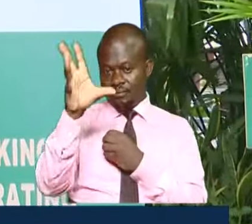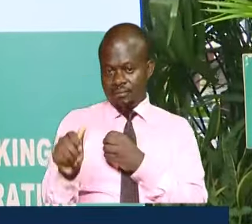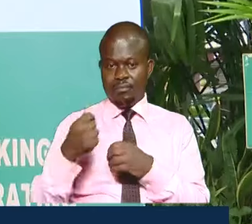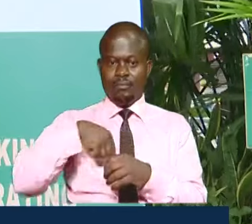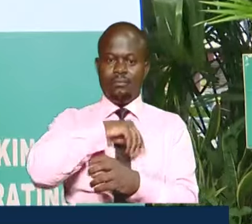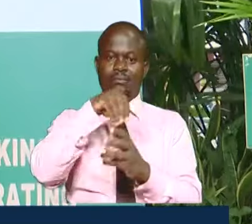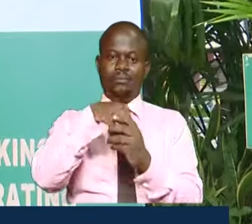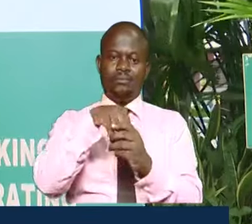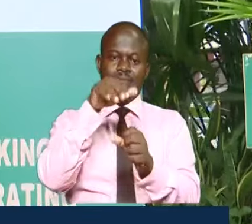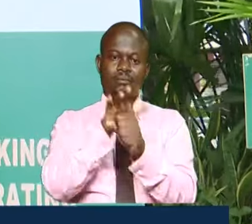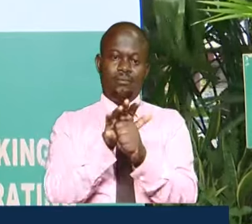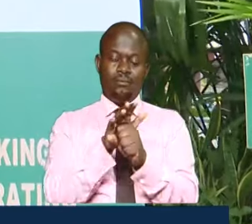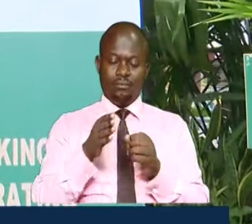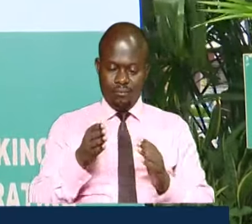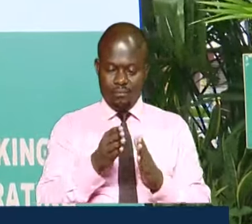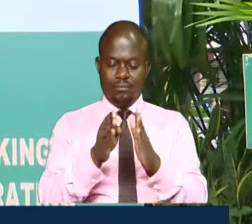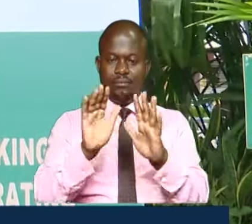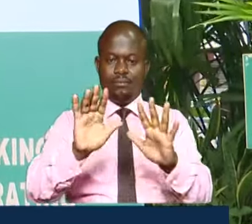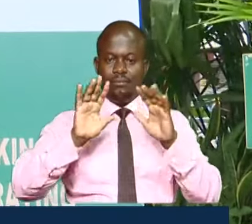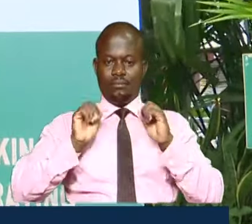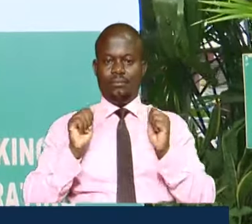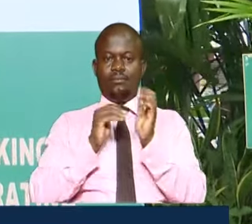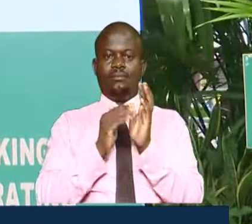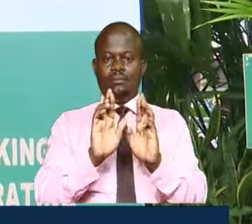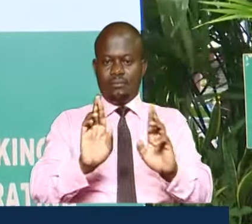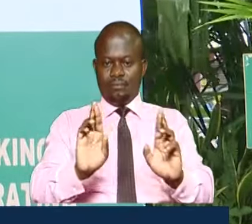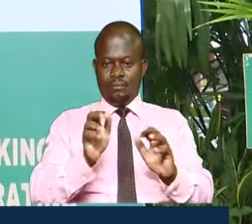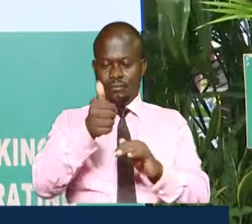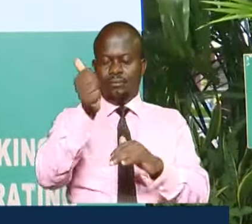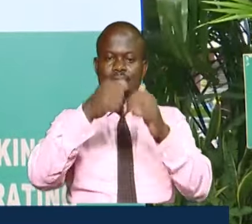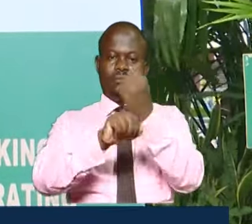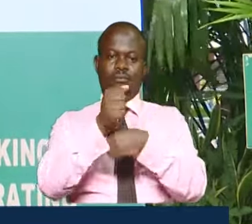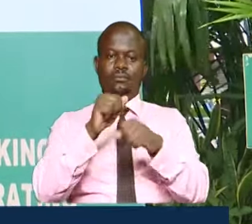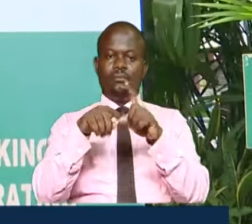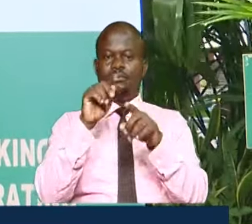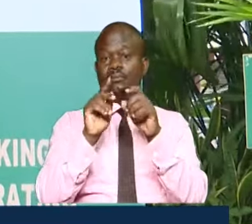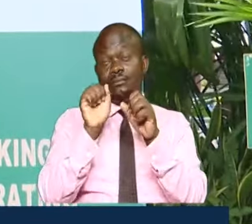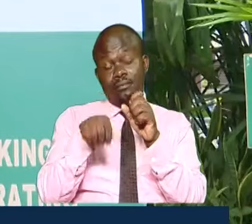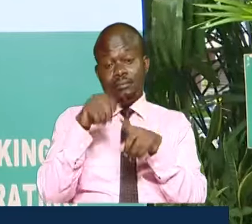tubirimo neza muri iyo nzira yo kwirinda no kwitegura ibyo bikorwa by'iterabwoba.